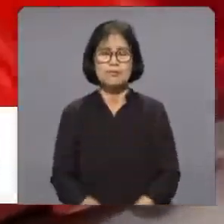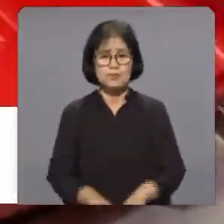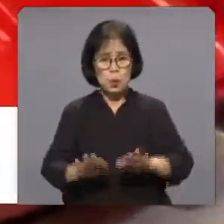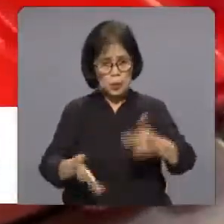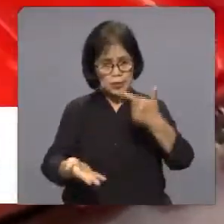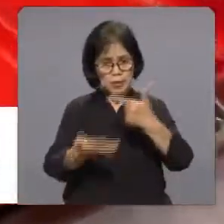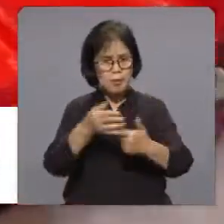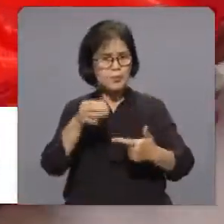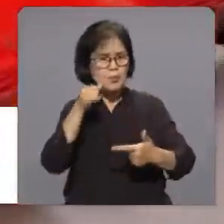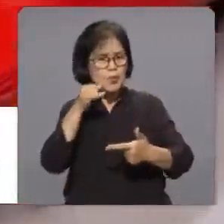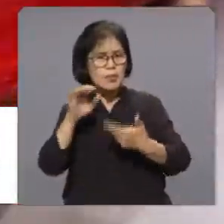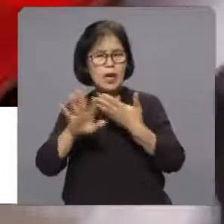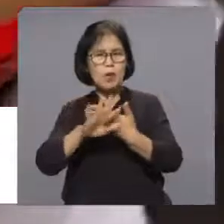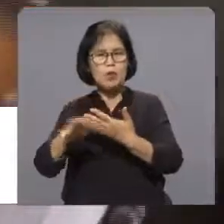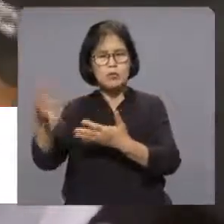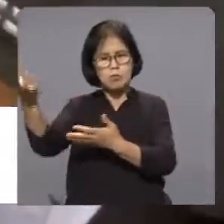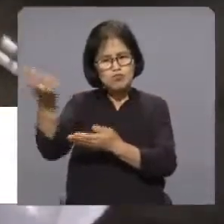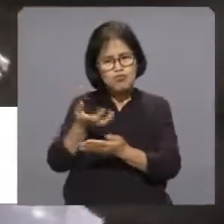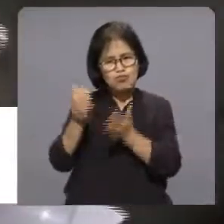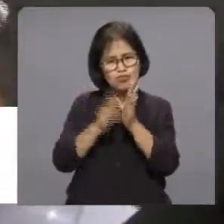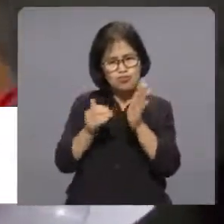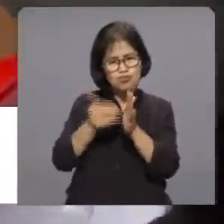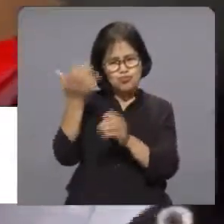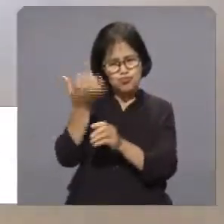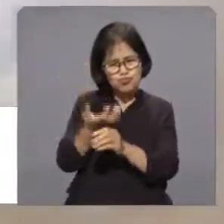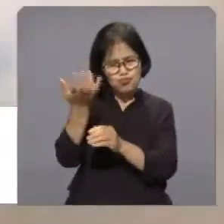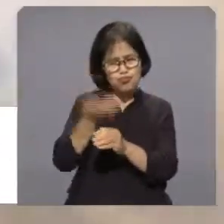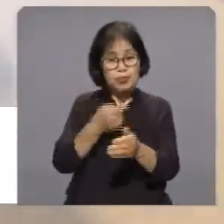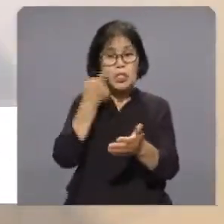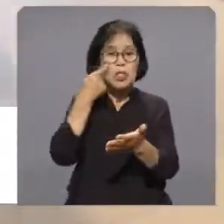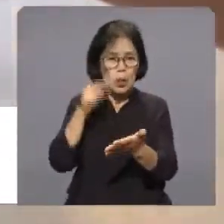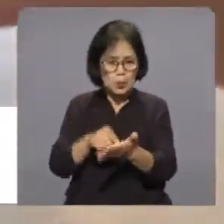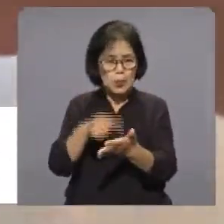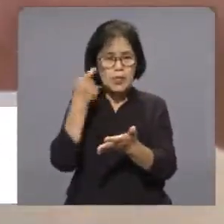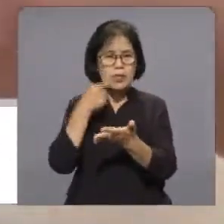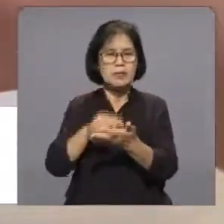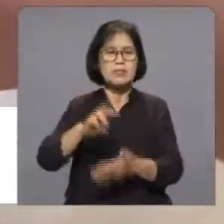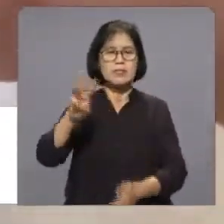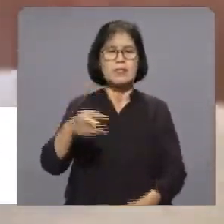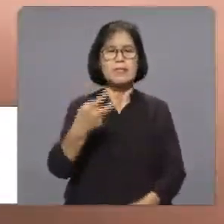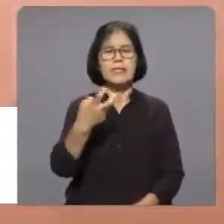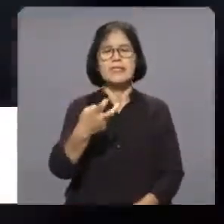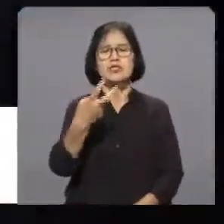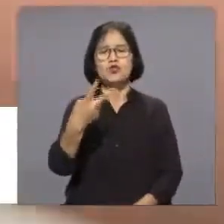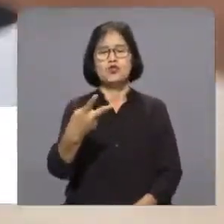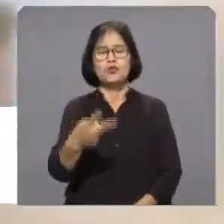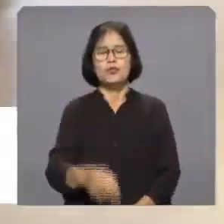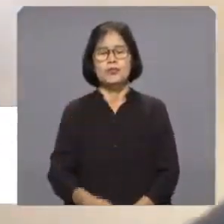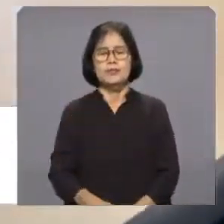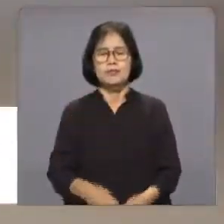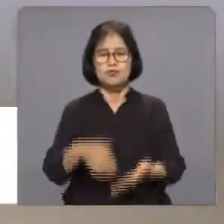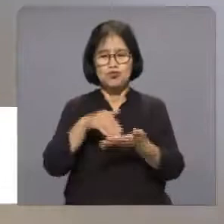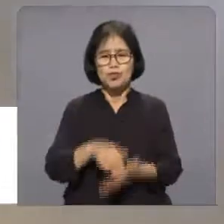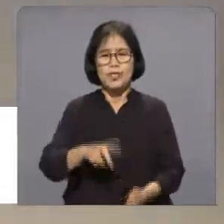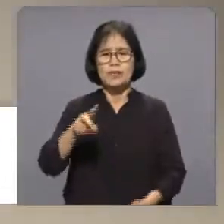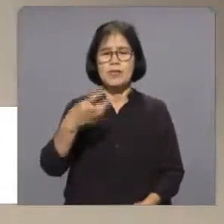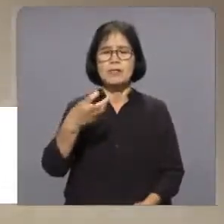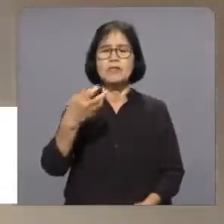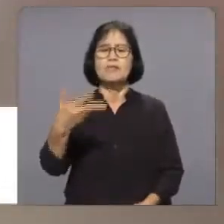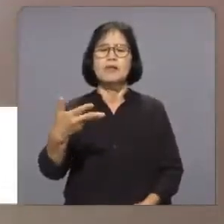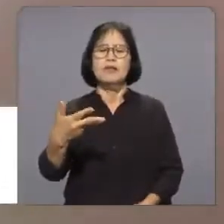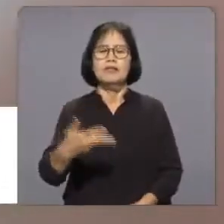들어 마약을 해외에서 국내로 밀반입하다 적발된 건수는 372건, 238kg